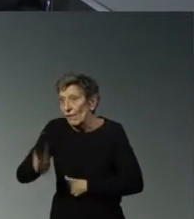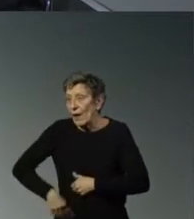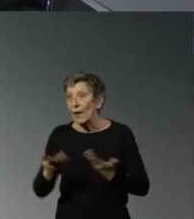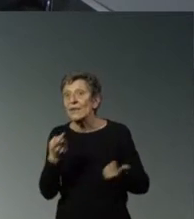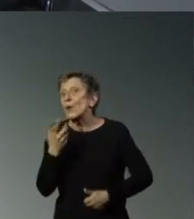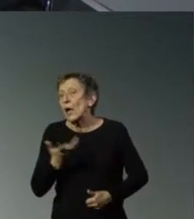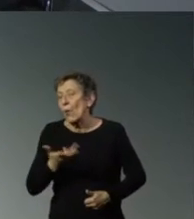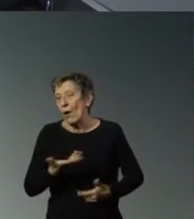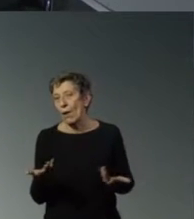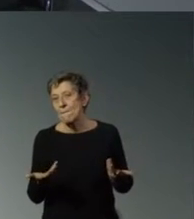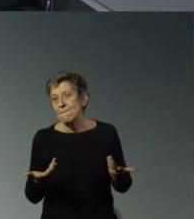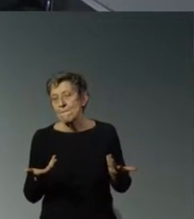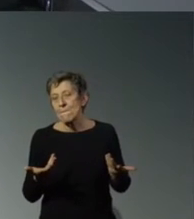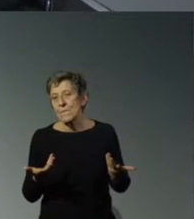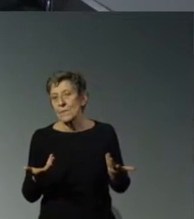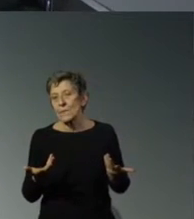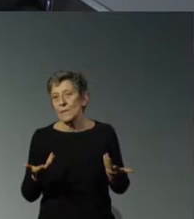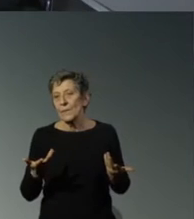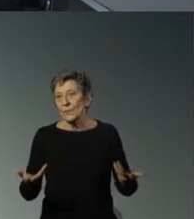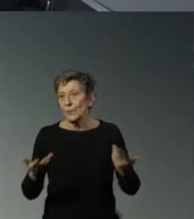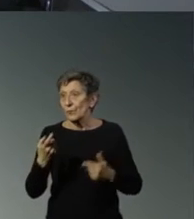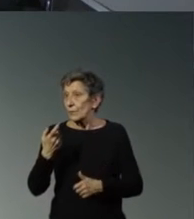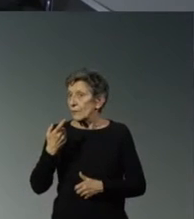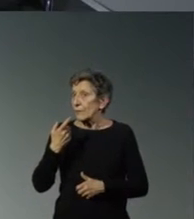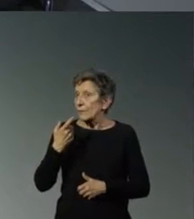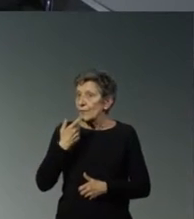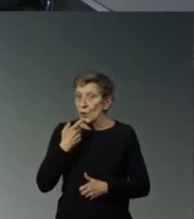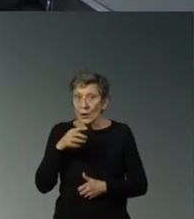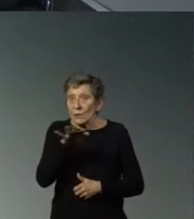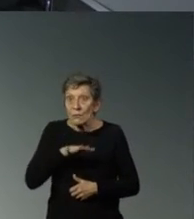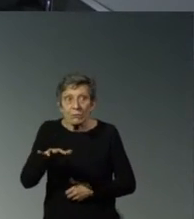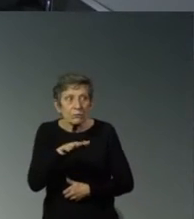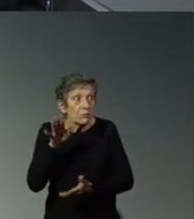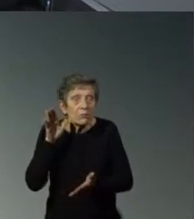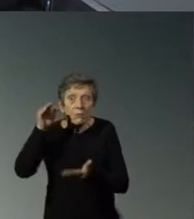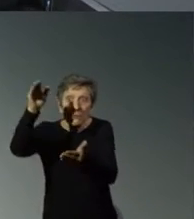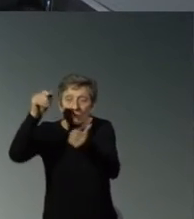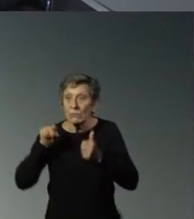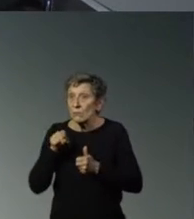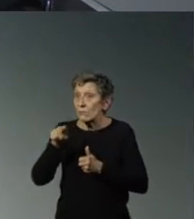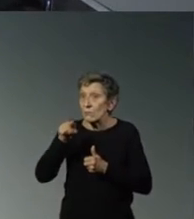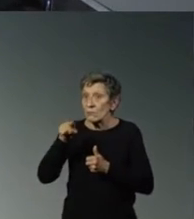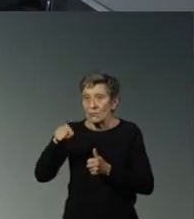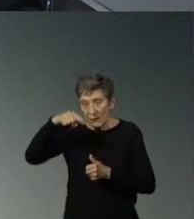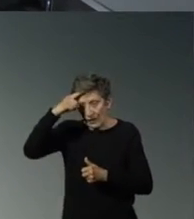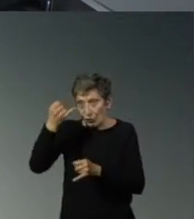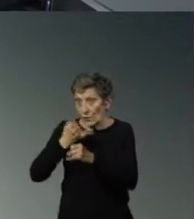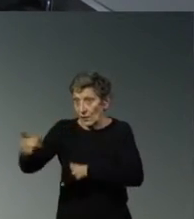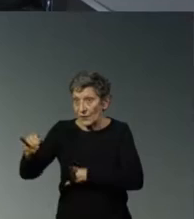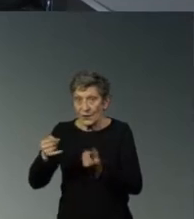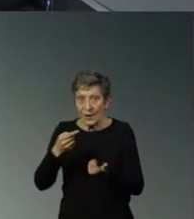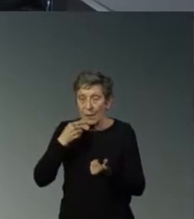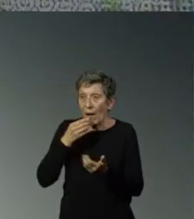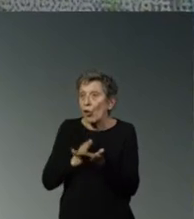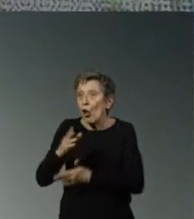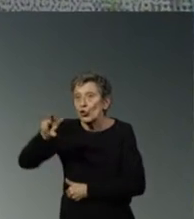C'est-à-dire qu'il y a des attentes énormes à l'égard de l'intelligence artificielle. Le transhumanisme, c'est un mot qu'on utilise un peu